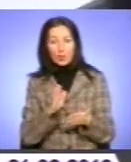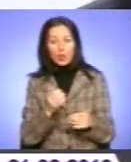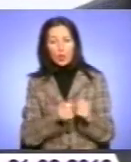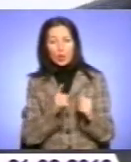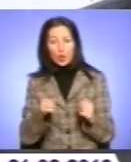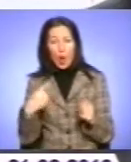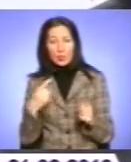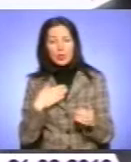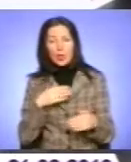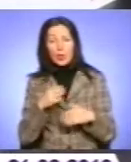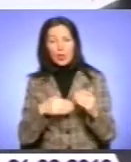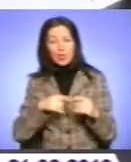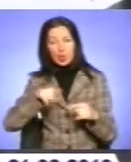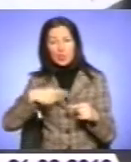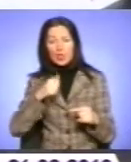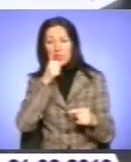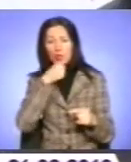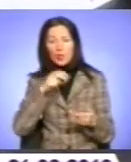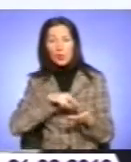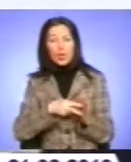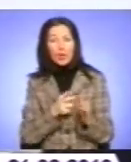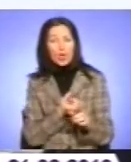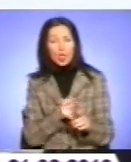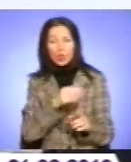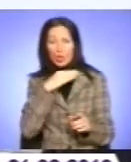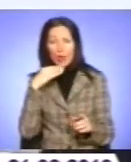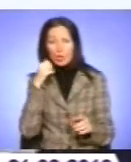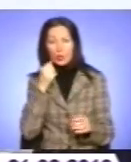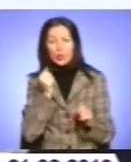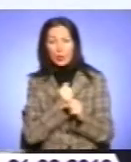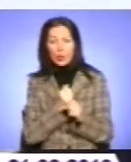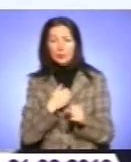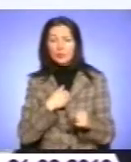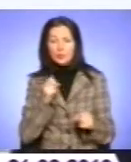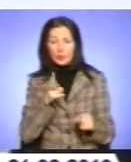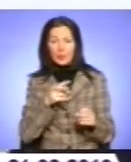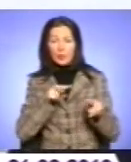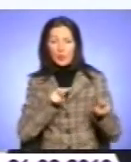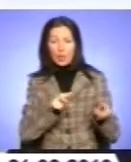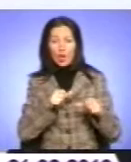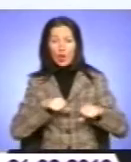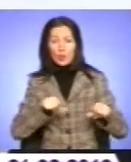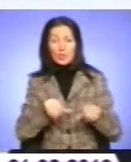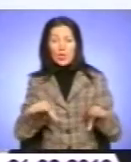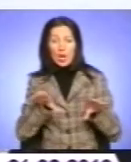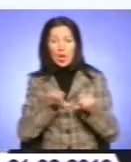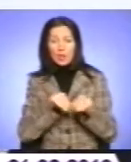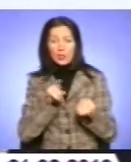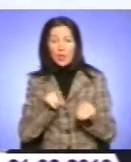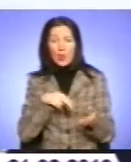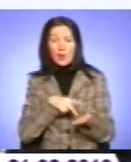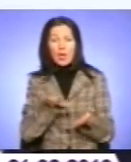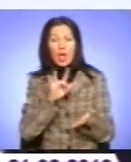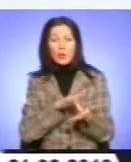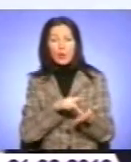практично на слідуючий рік плануємо дуже багато зробити. Я як член спостережної комісії разом з нею пішла в міську